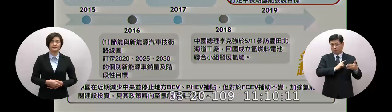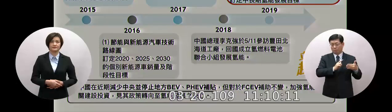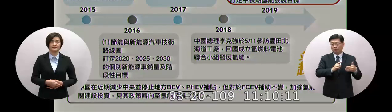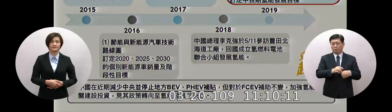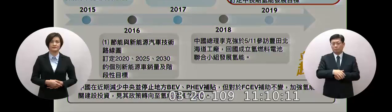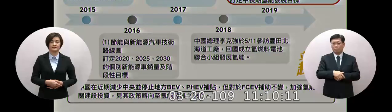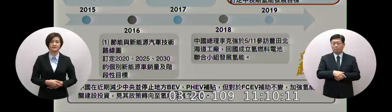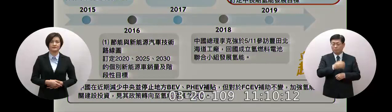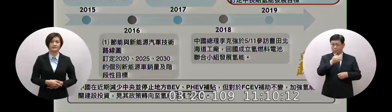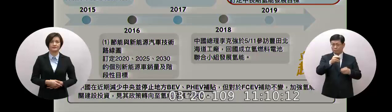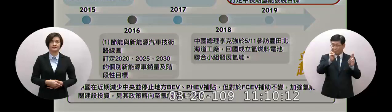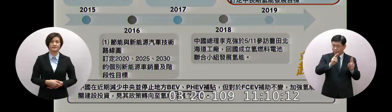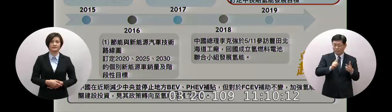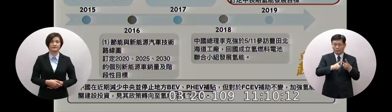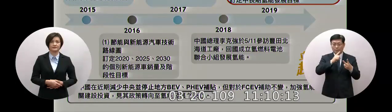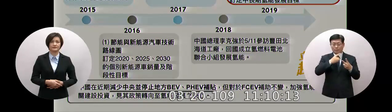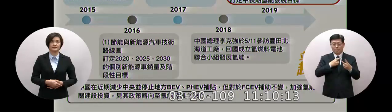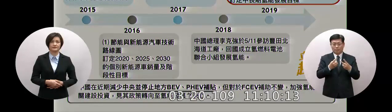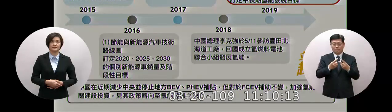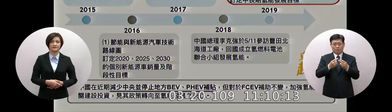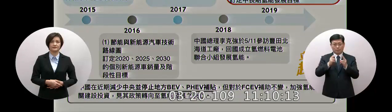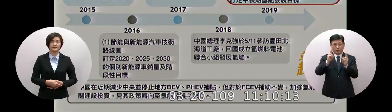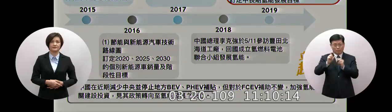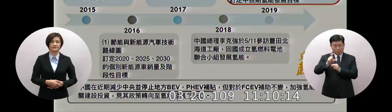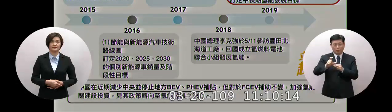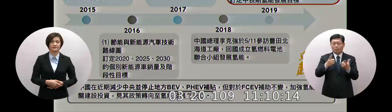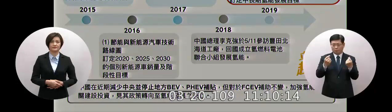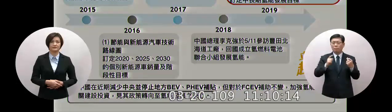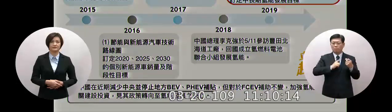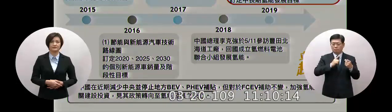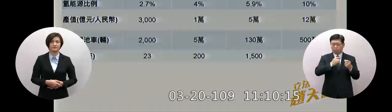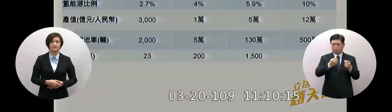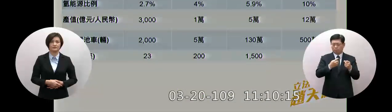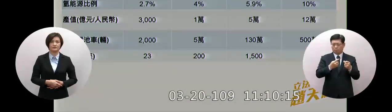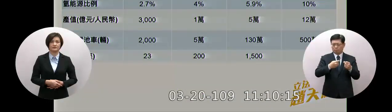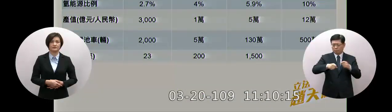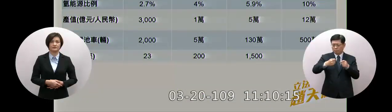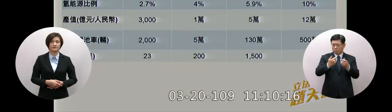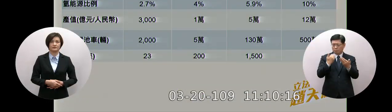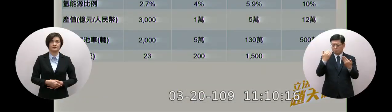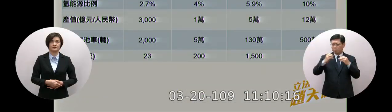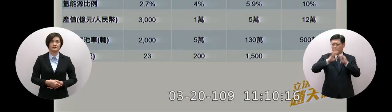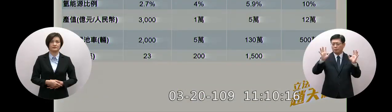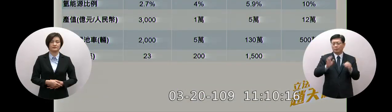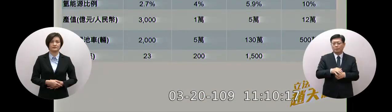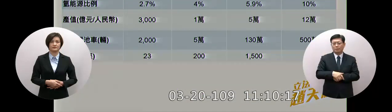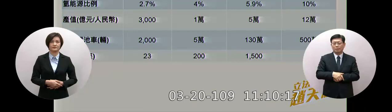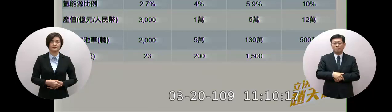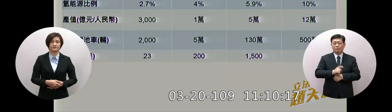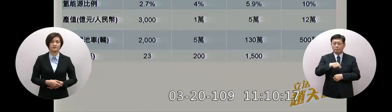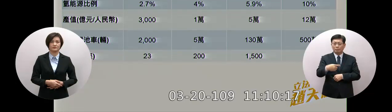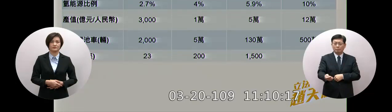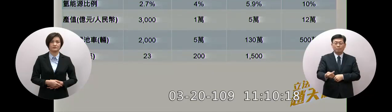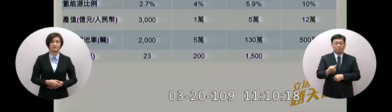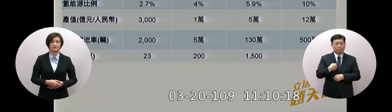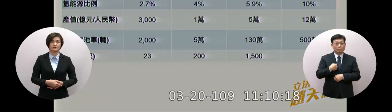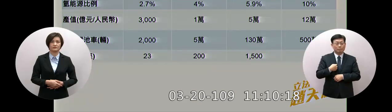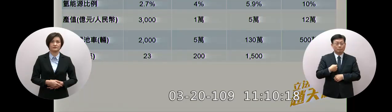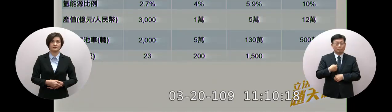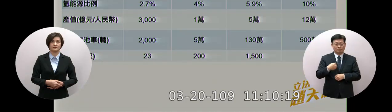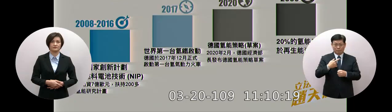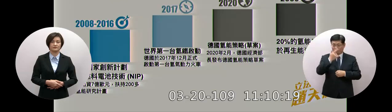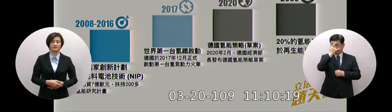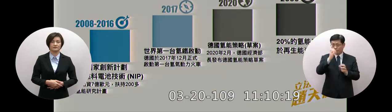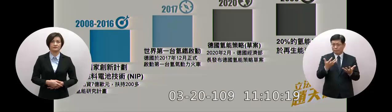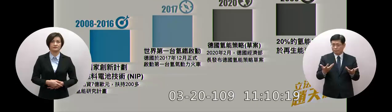氢能源及燃料电池产业白皮书里面也可以看到它很明确的这个政策目标。那在我们的看到，我们